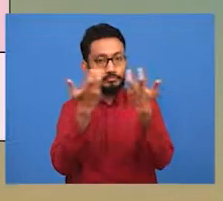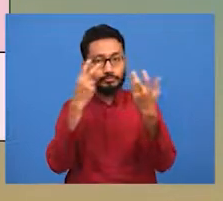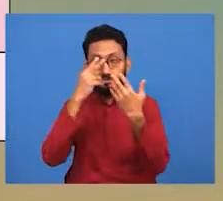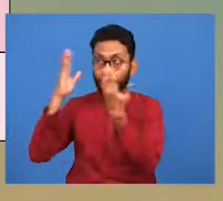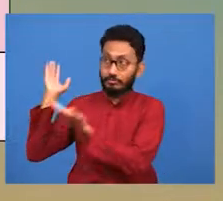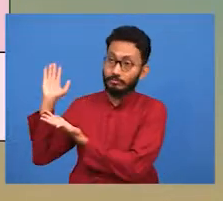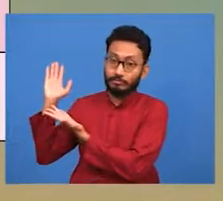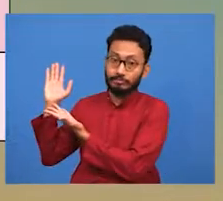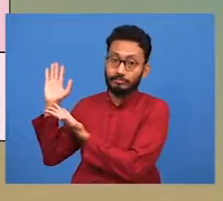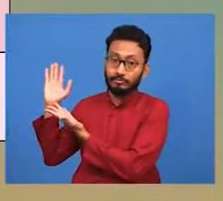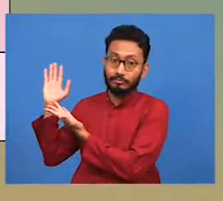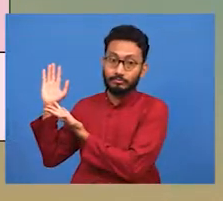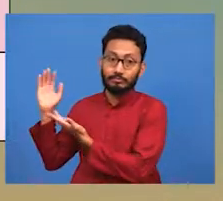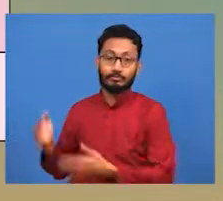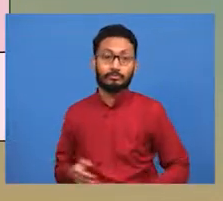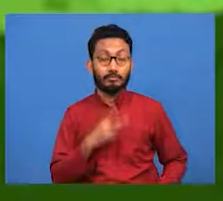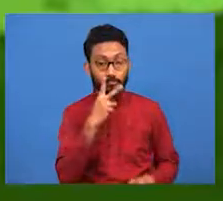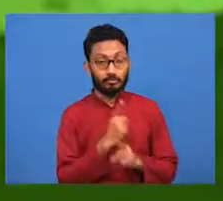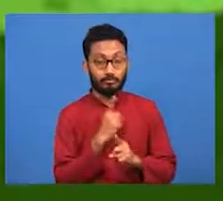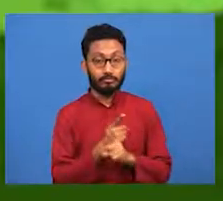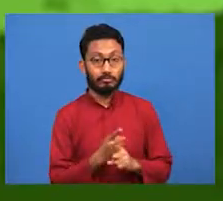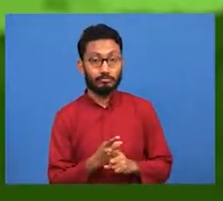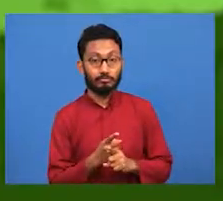Adakah jawapan kamu betul?